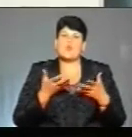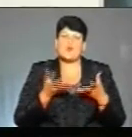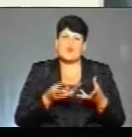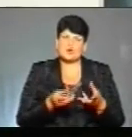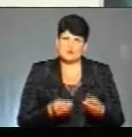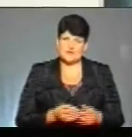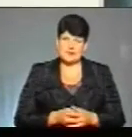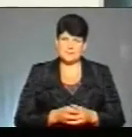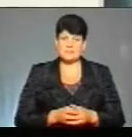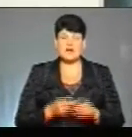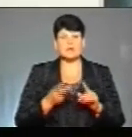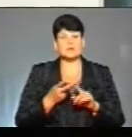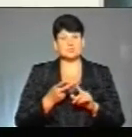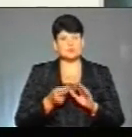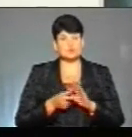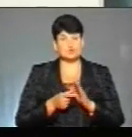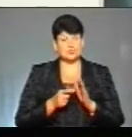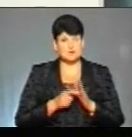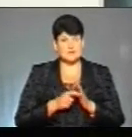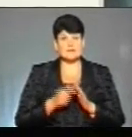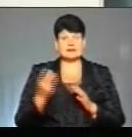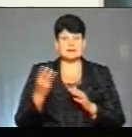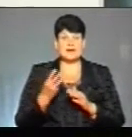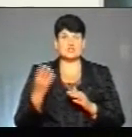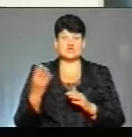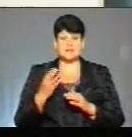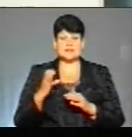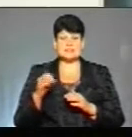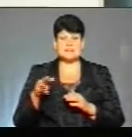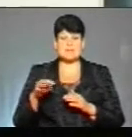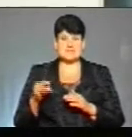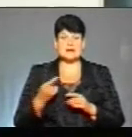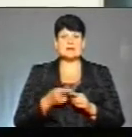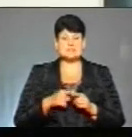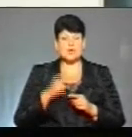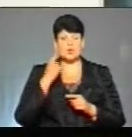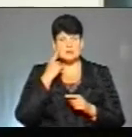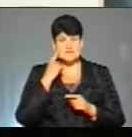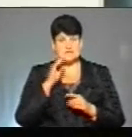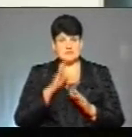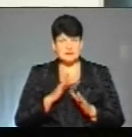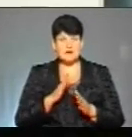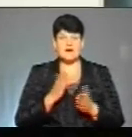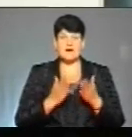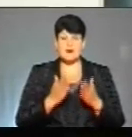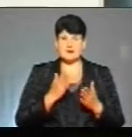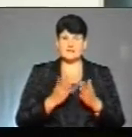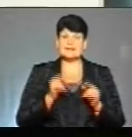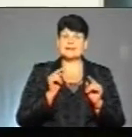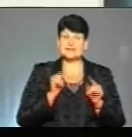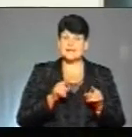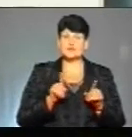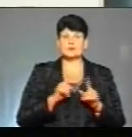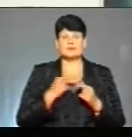Для других класів з другого семестру, третій та четвертий – це уже оцінювання, але разом з тим так,